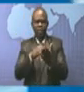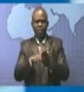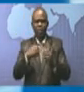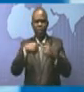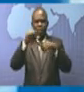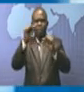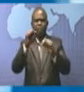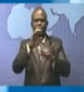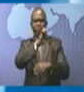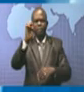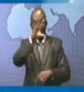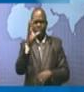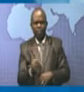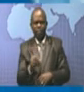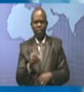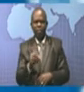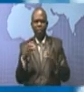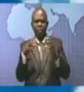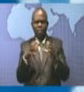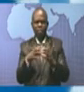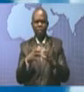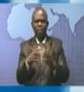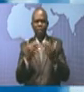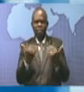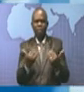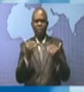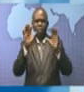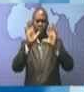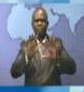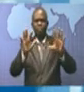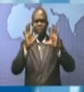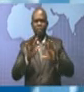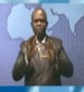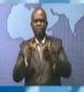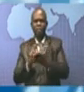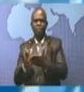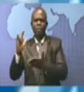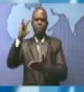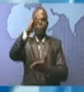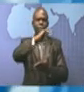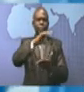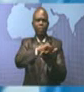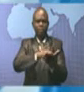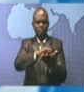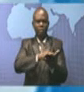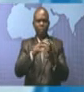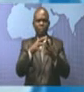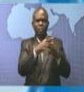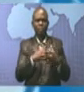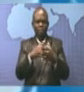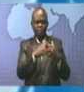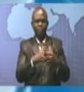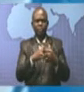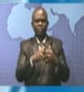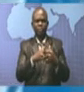communauté est-africaine. Ce dimanche, se rend à New York, aux États-Unis d'Amérique, pour